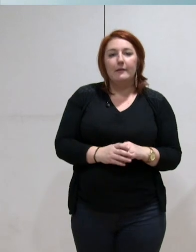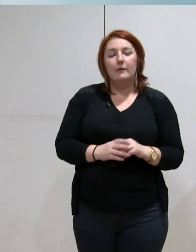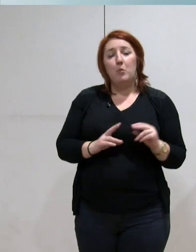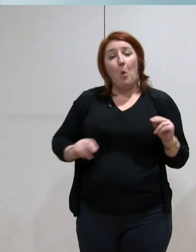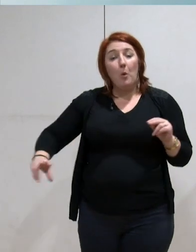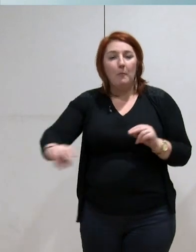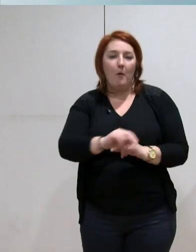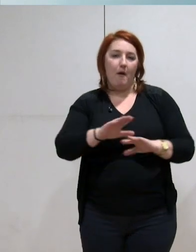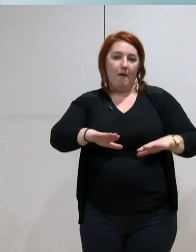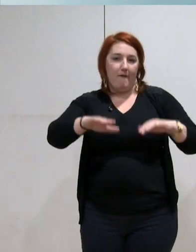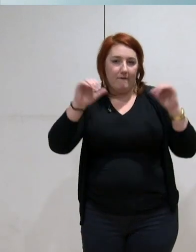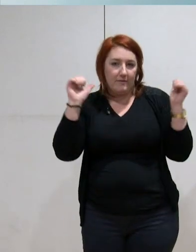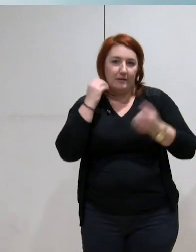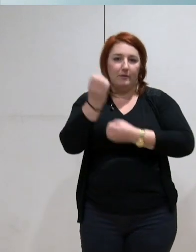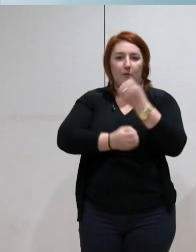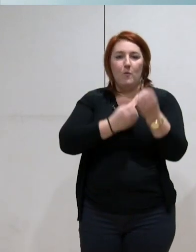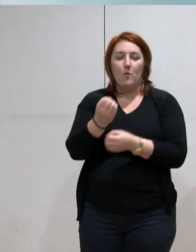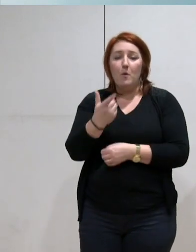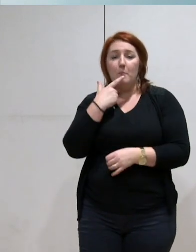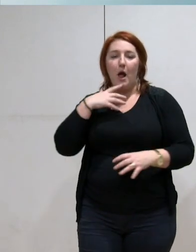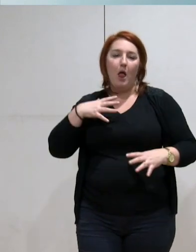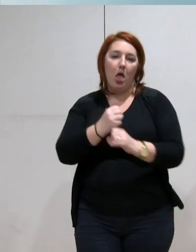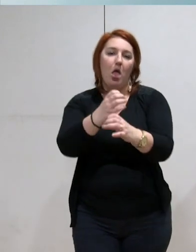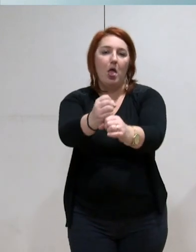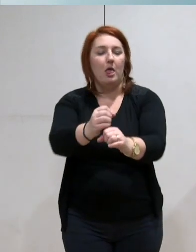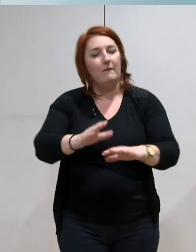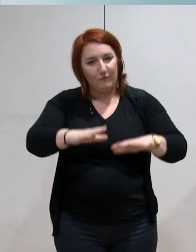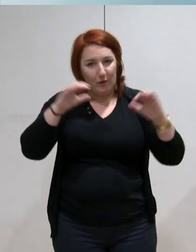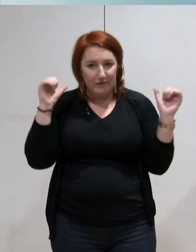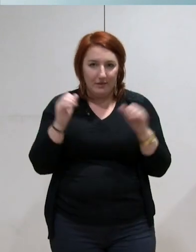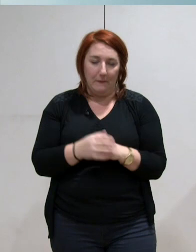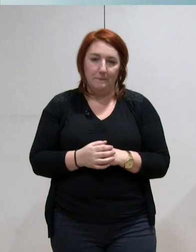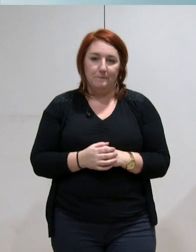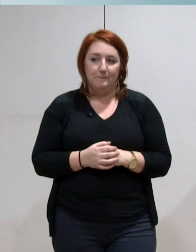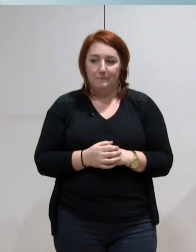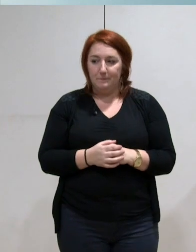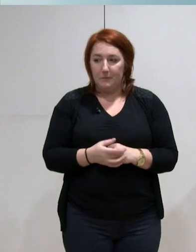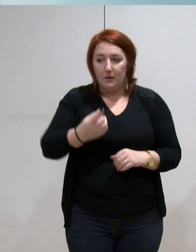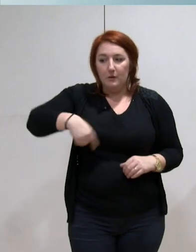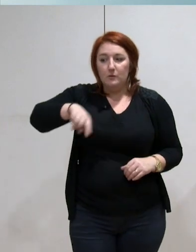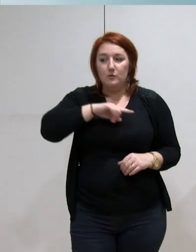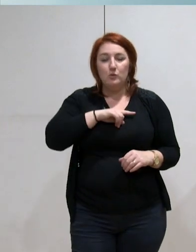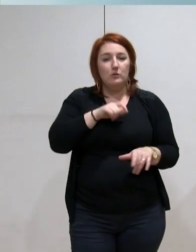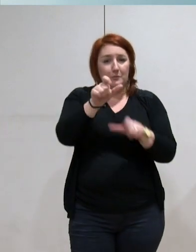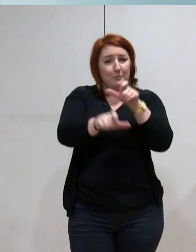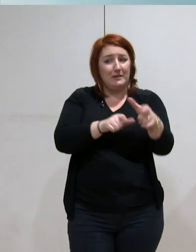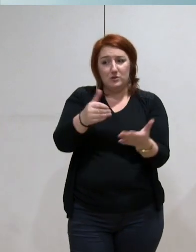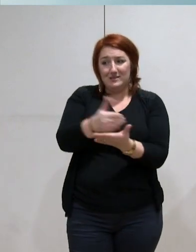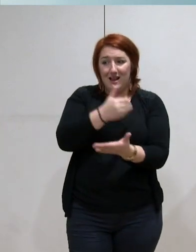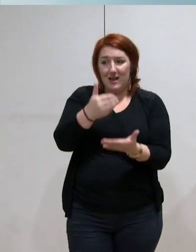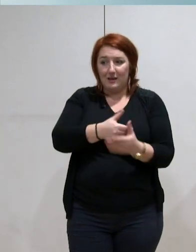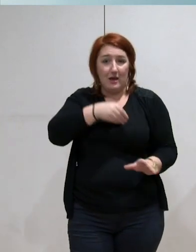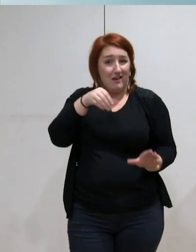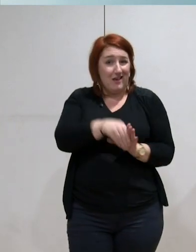rumeurs ou certains raccourcis nous n'avons pas fait d'économie sur le personnel